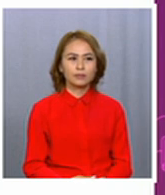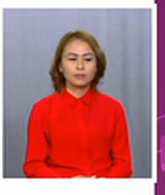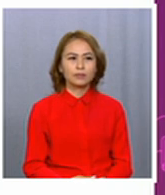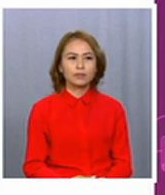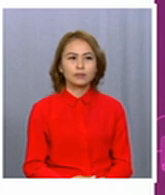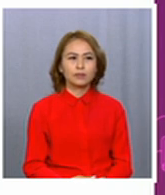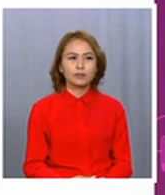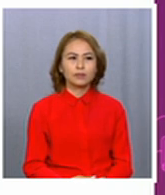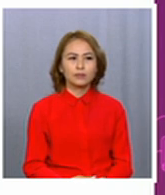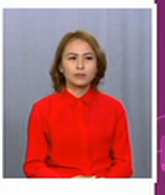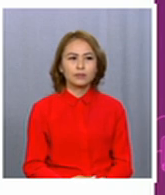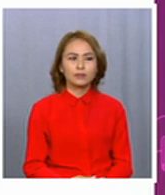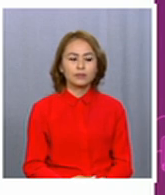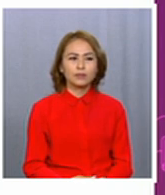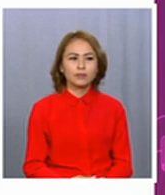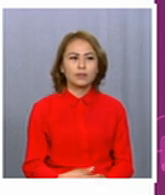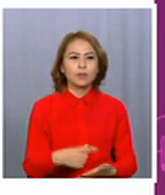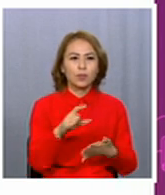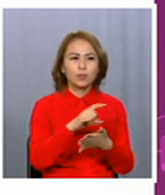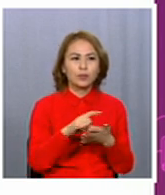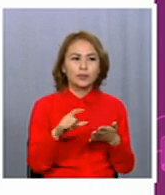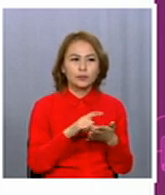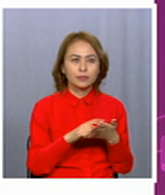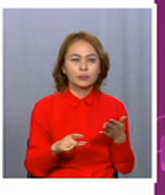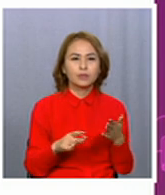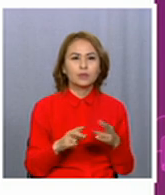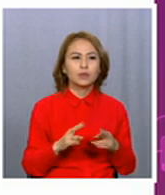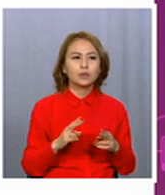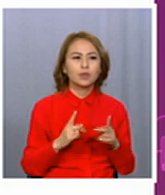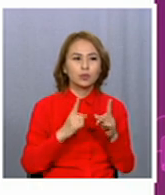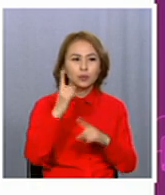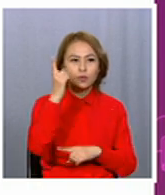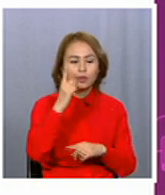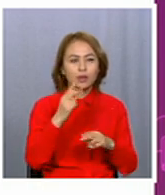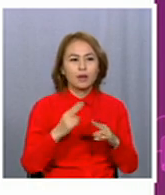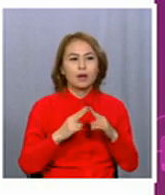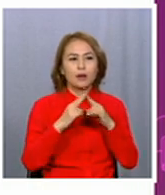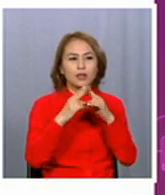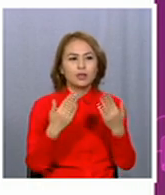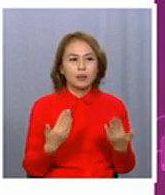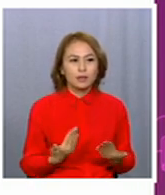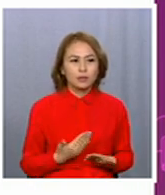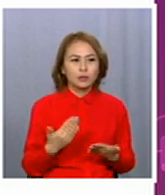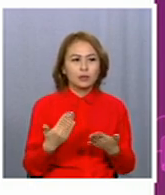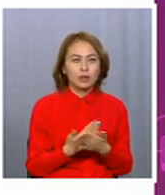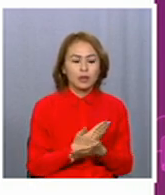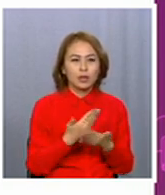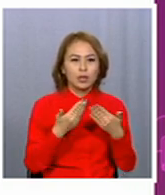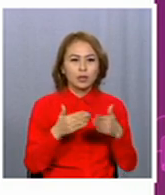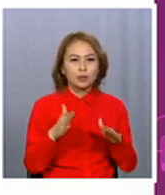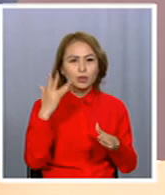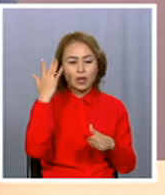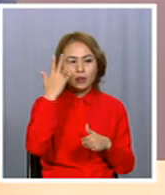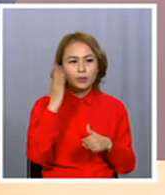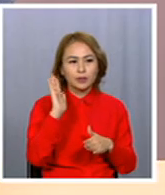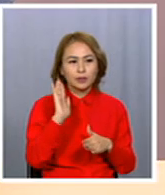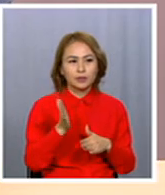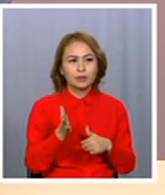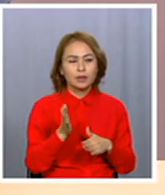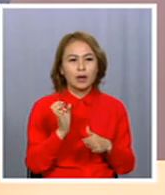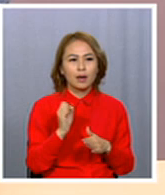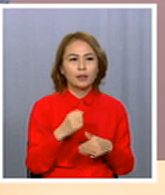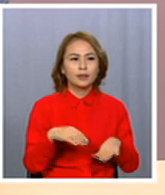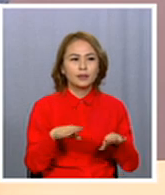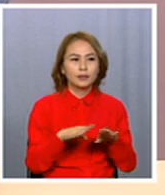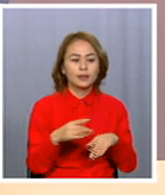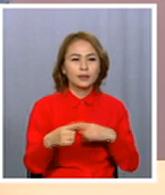Я, балалар, өлең кейіпкері көкке ұшуды, ғарыш әлемінде жаңалық ашуды армандайды. Ал енді